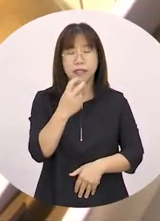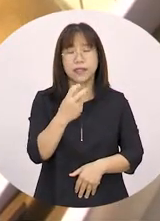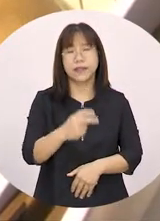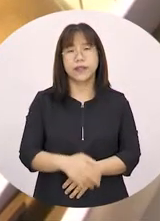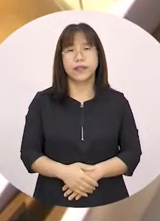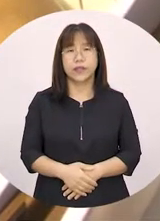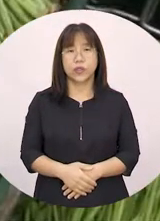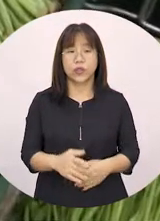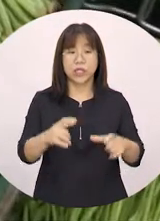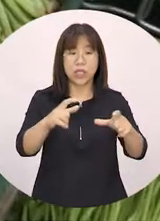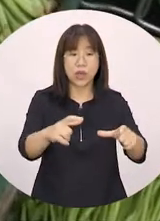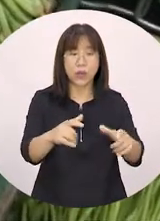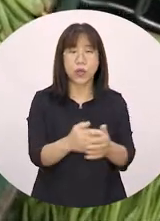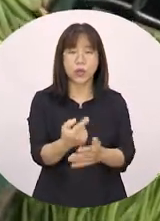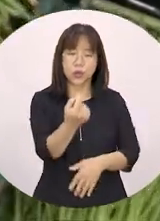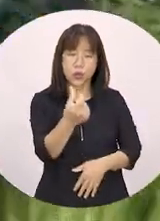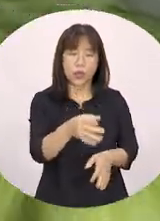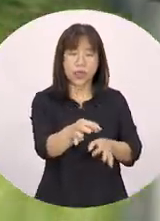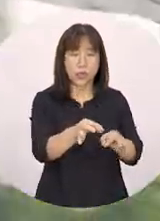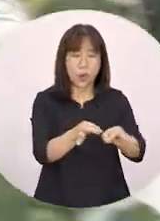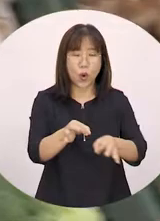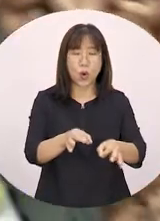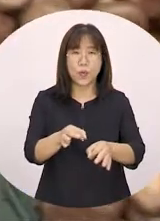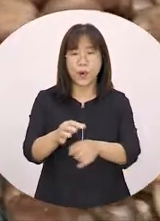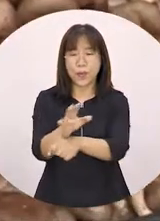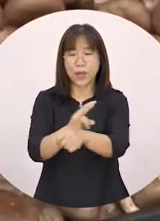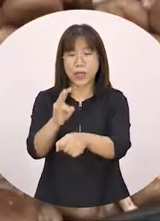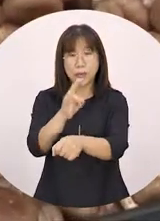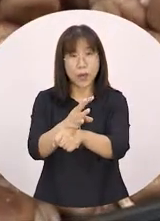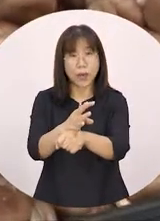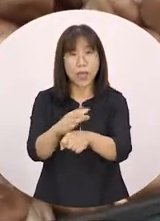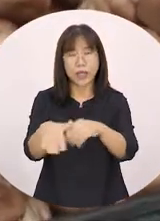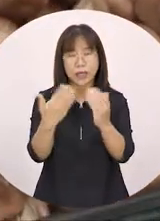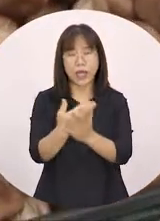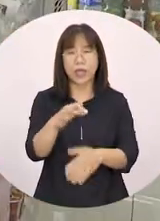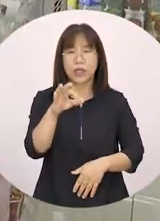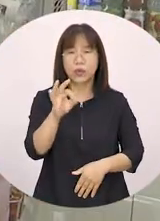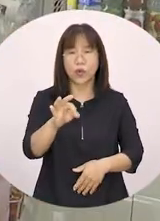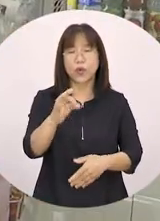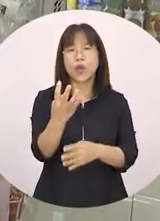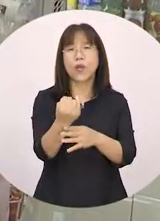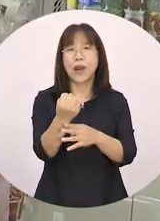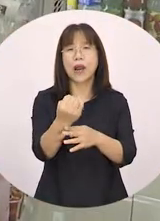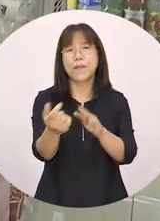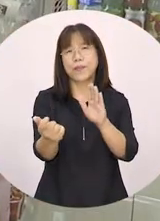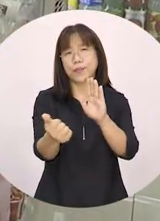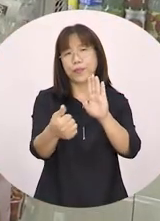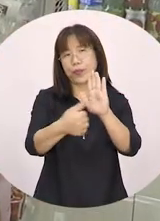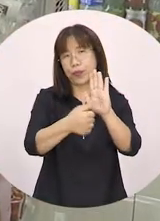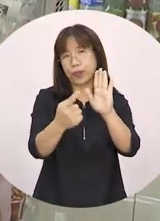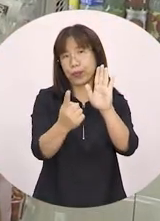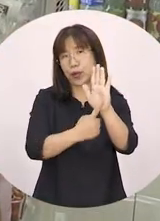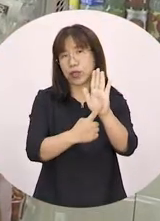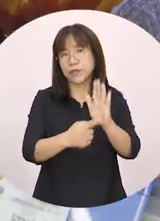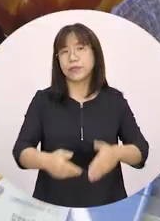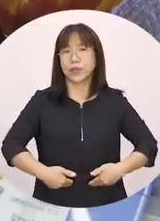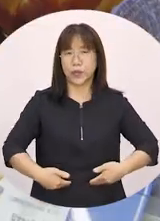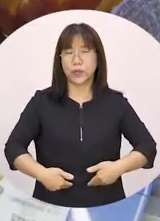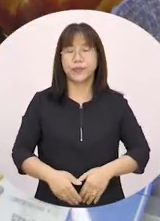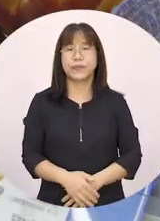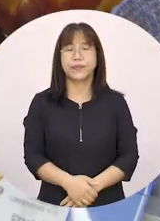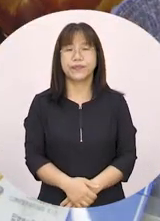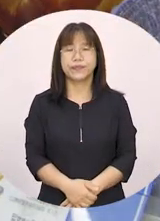요금 품목에 대해 집중관리를 실시하며 지역 내 소매점포, 편의점 등의 가격 표시제를 지도 점검합니다.